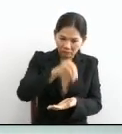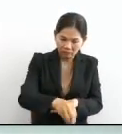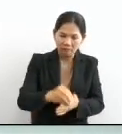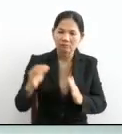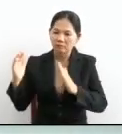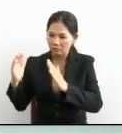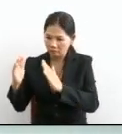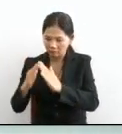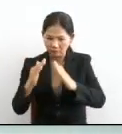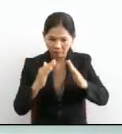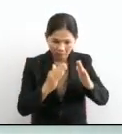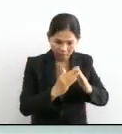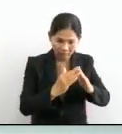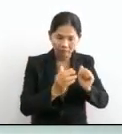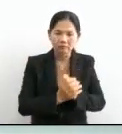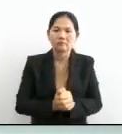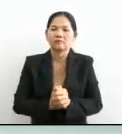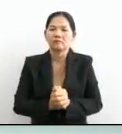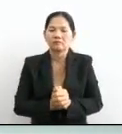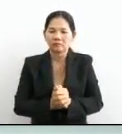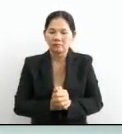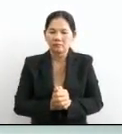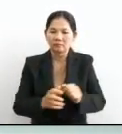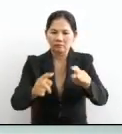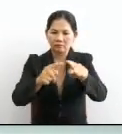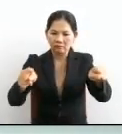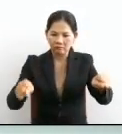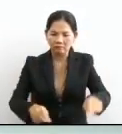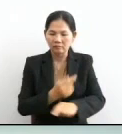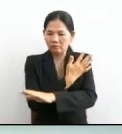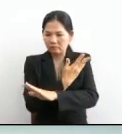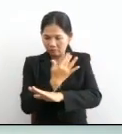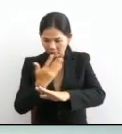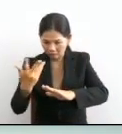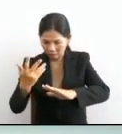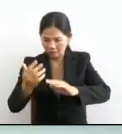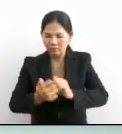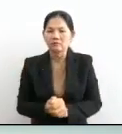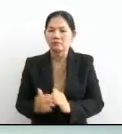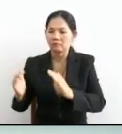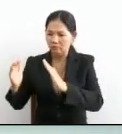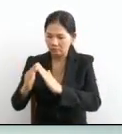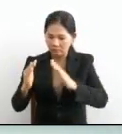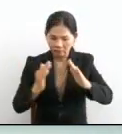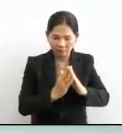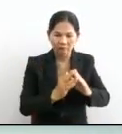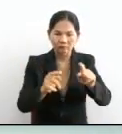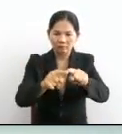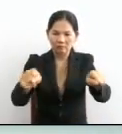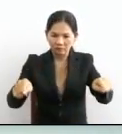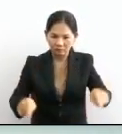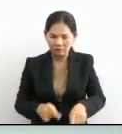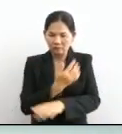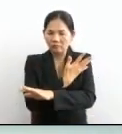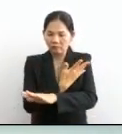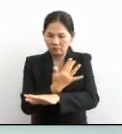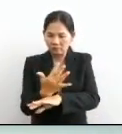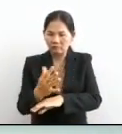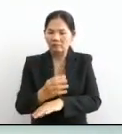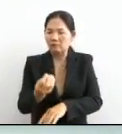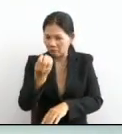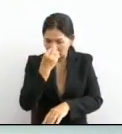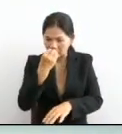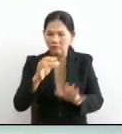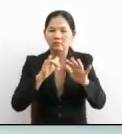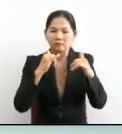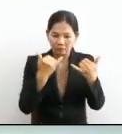phùm thán chả nắng là tam chầm ca chả chẳng cái năm là tam phùm thán cứ dương sầm rạp chả bồ được phốt chả chia lệ